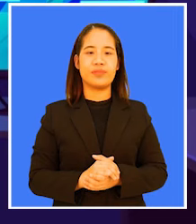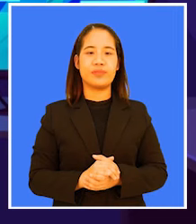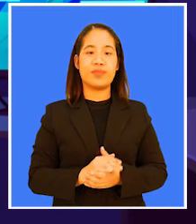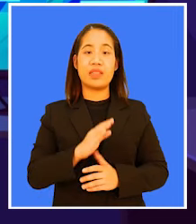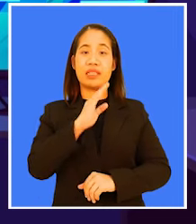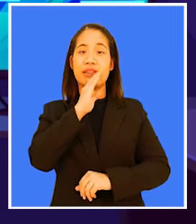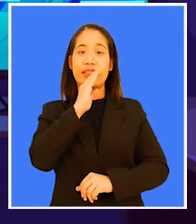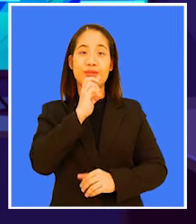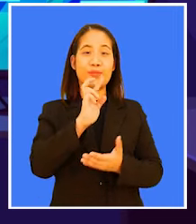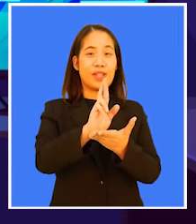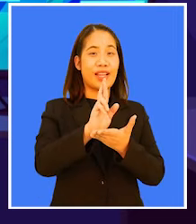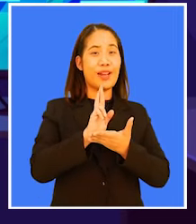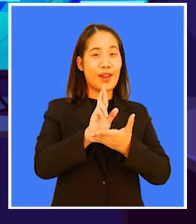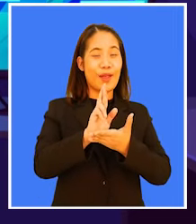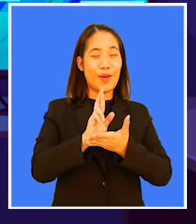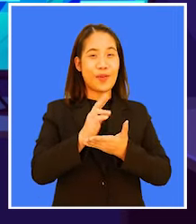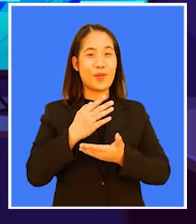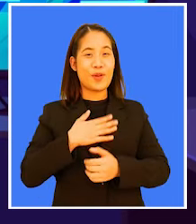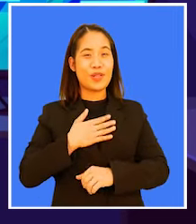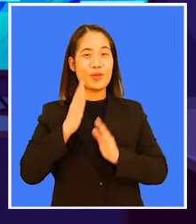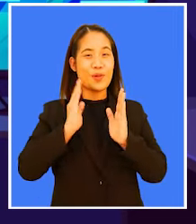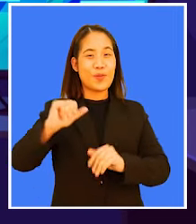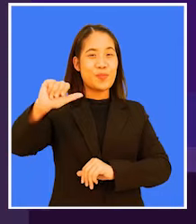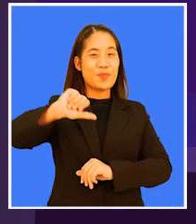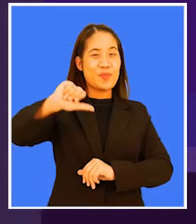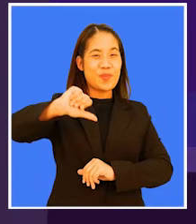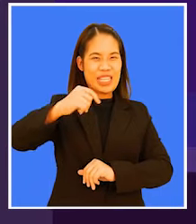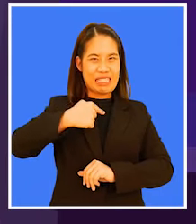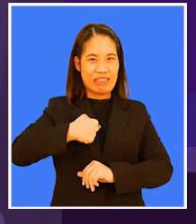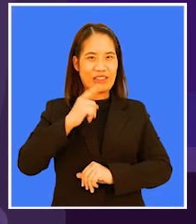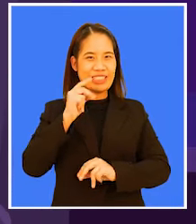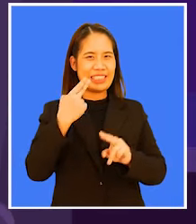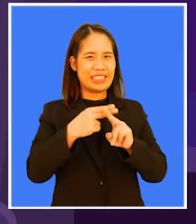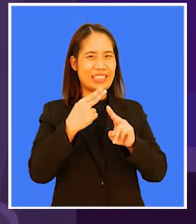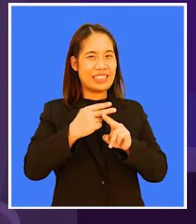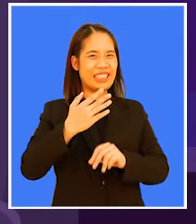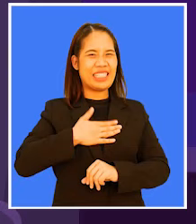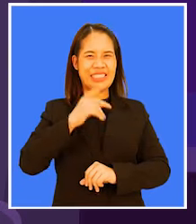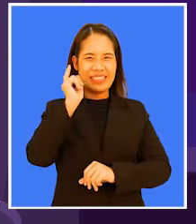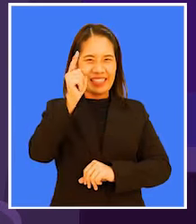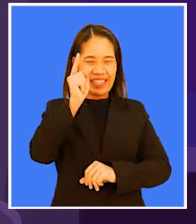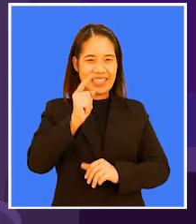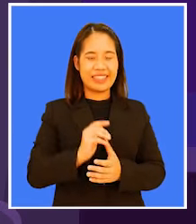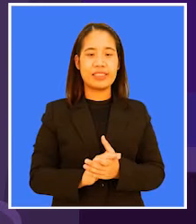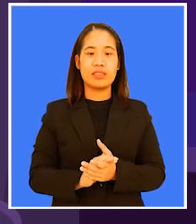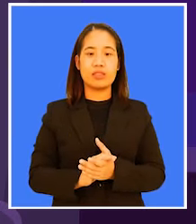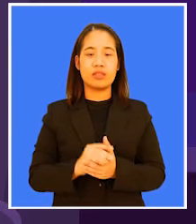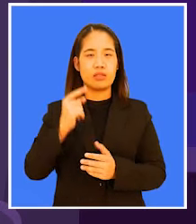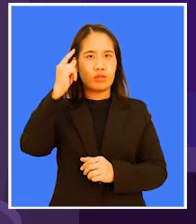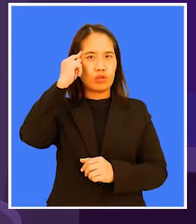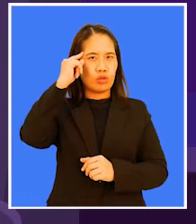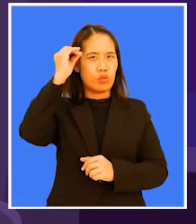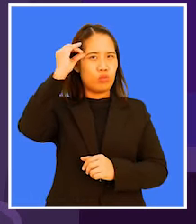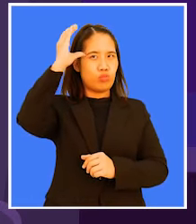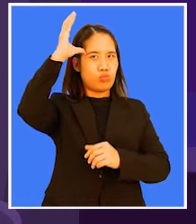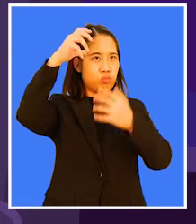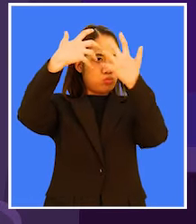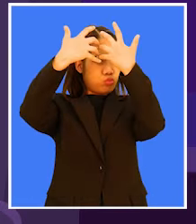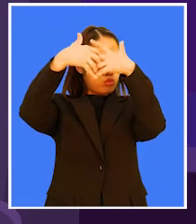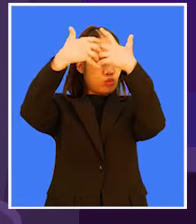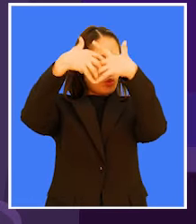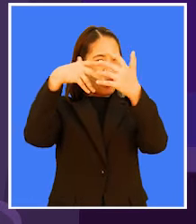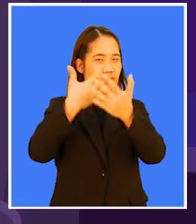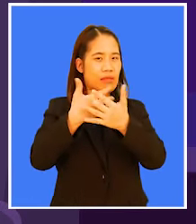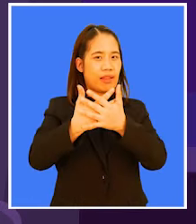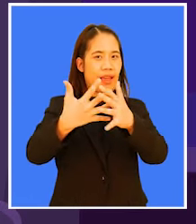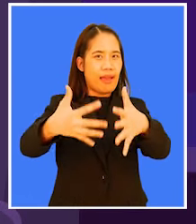นี่ถ้ามีรางวัลวายร้ายสุดเท่หล่อระเบิดแห่งปีก็คงไม่พ้นชื่อนายอัครเดชแน่นอนเนี่ยใช้สมองหาเงินเนี่ยมันเป็น